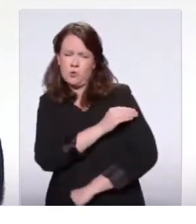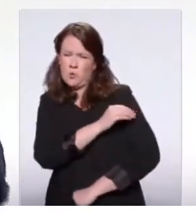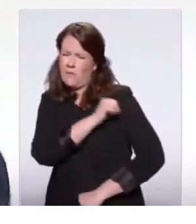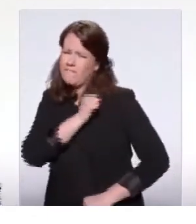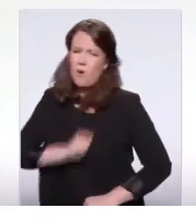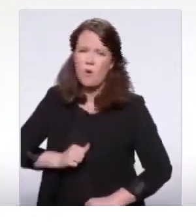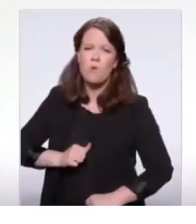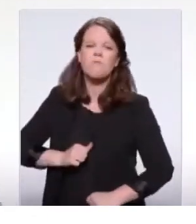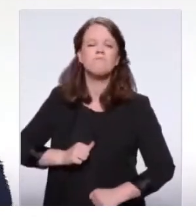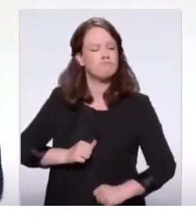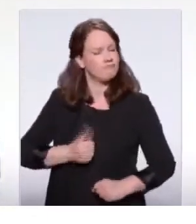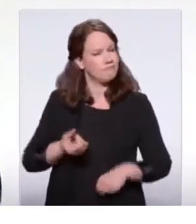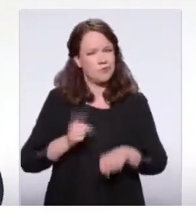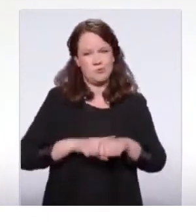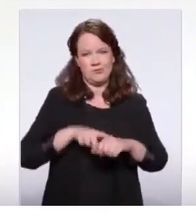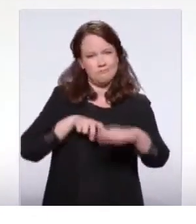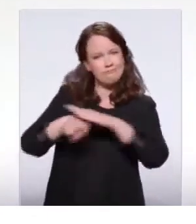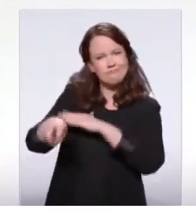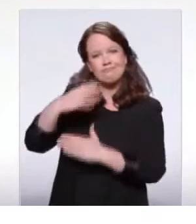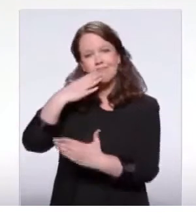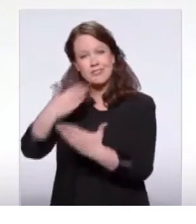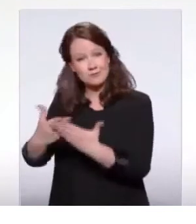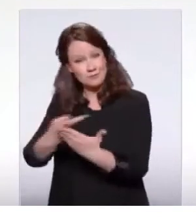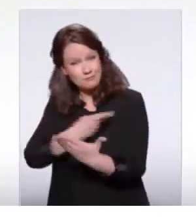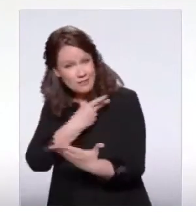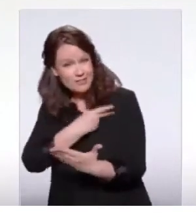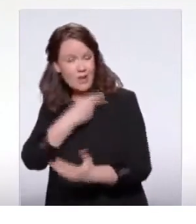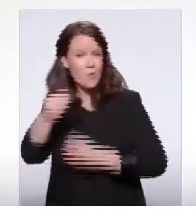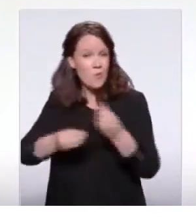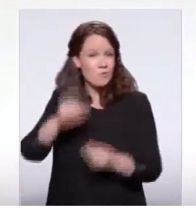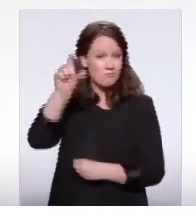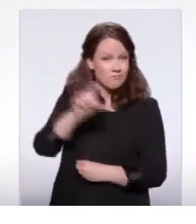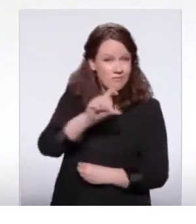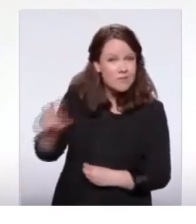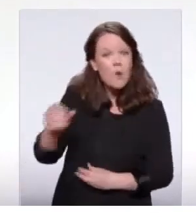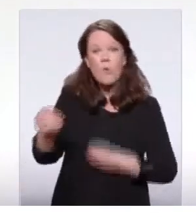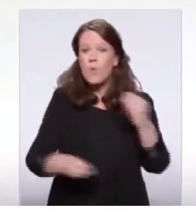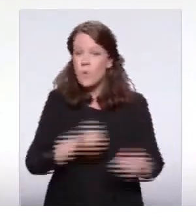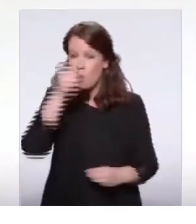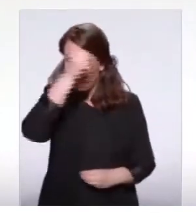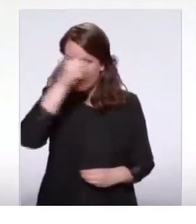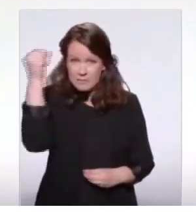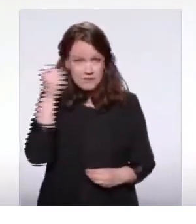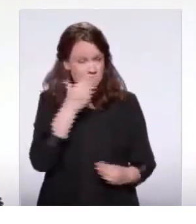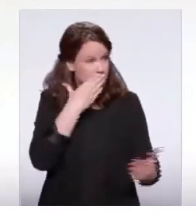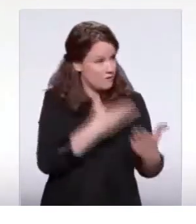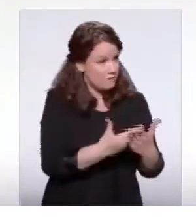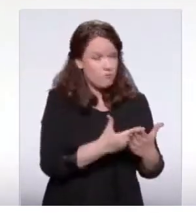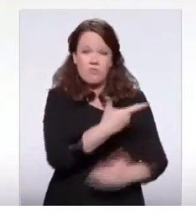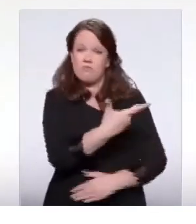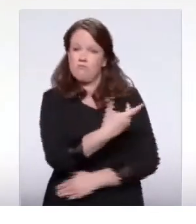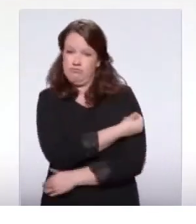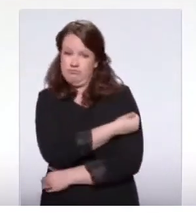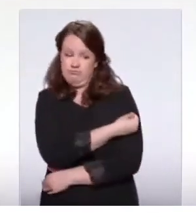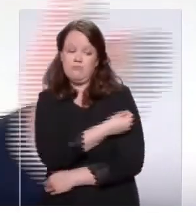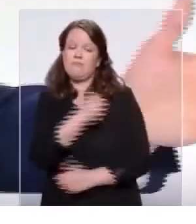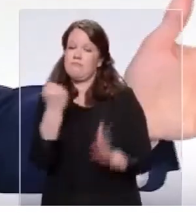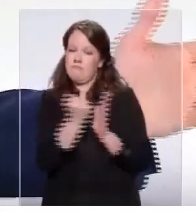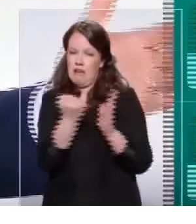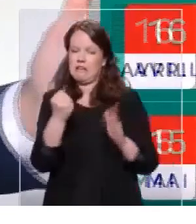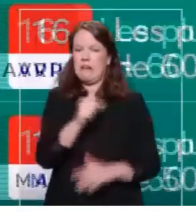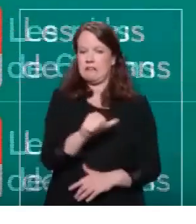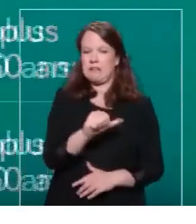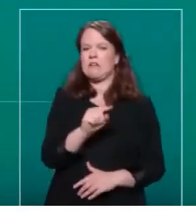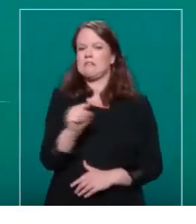rendez-vous auprès de votre médecin, votre infirmier, votre pharmacien, qui vous vaccinera directement avec le vaccin AstraZeneca. Cela a